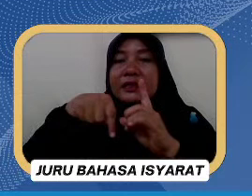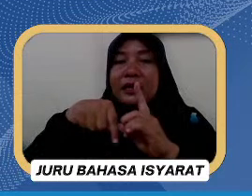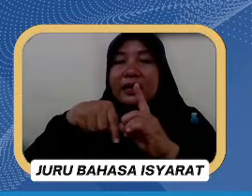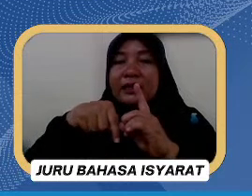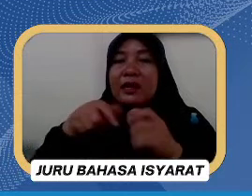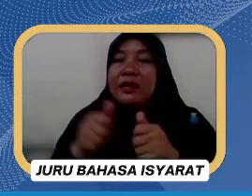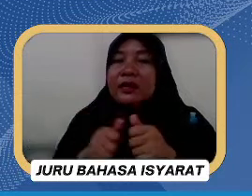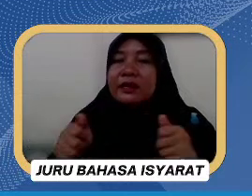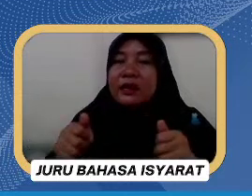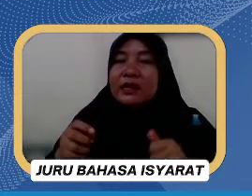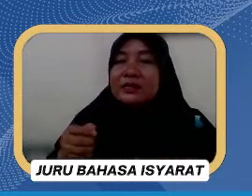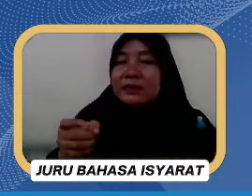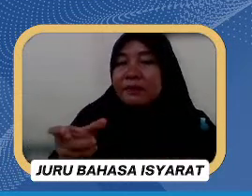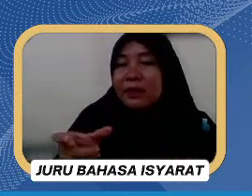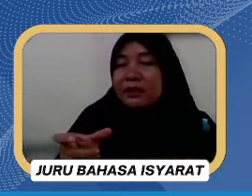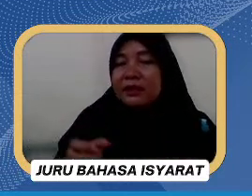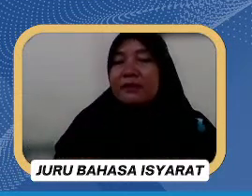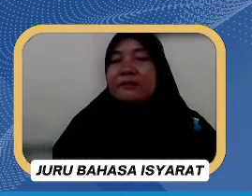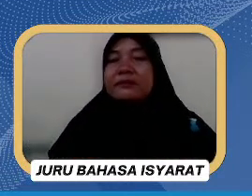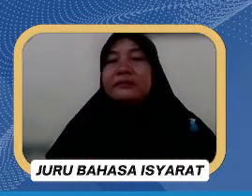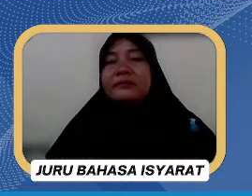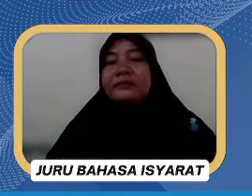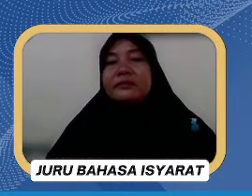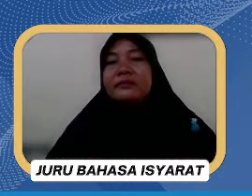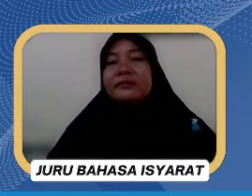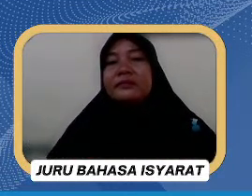Kalau sekarang sudah mudah diakses di internet ya Kak ya.